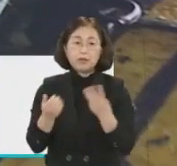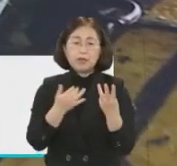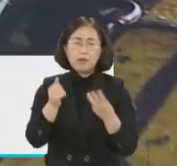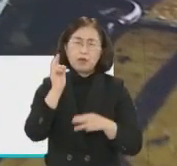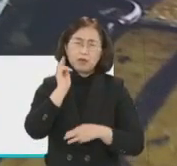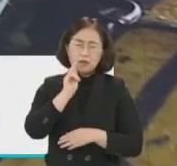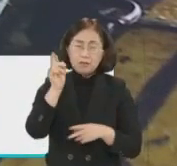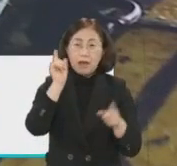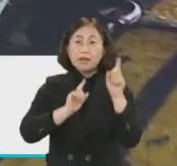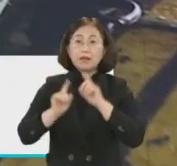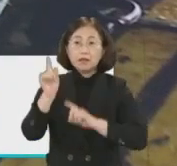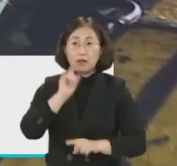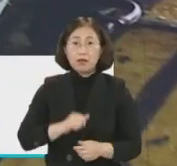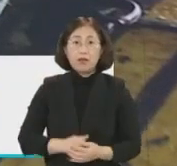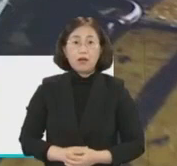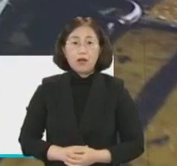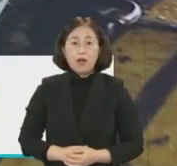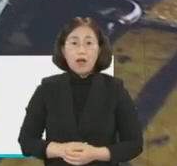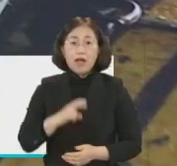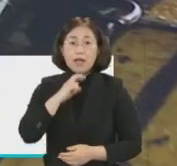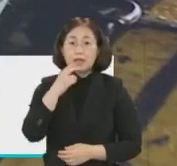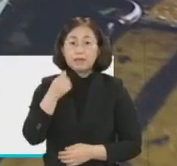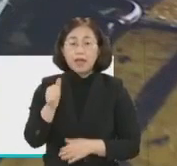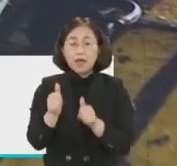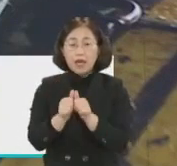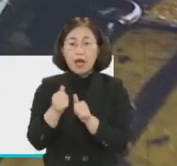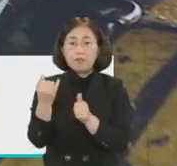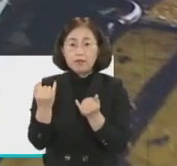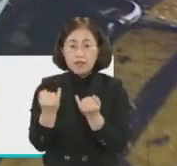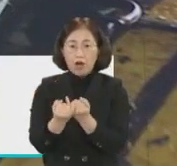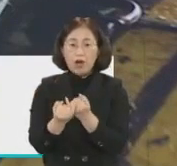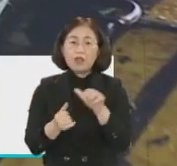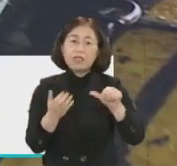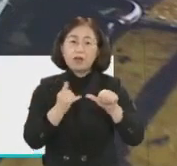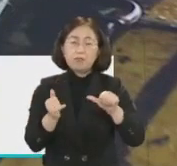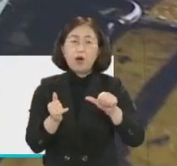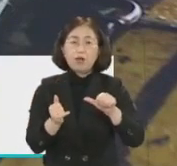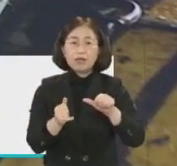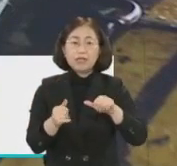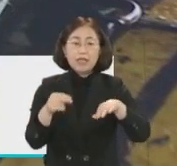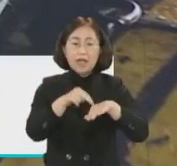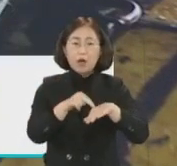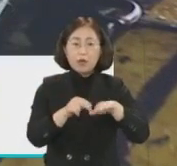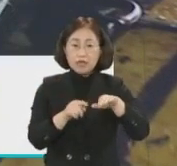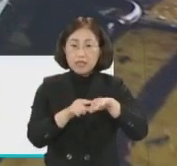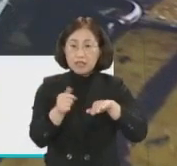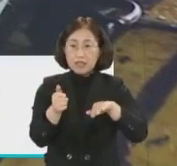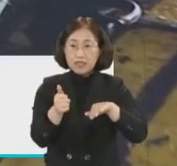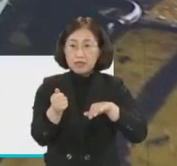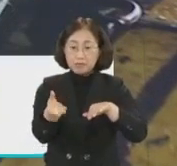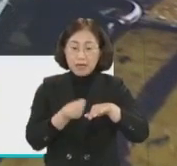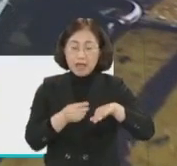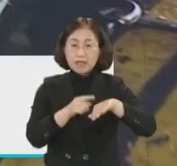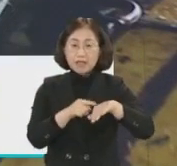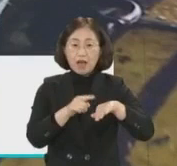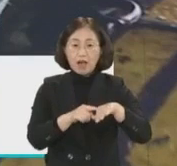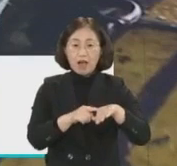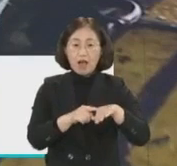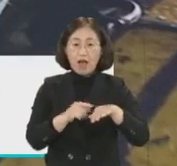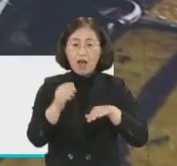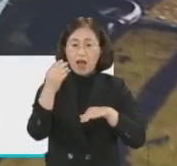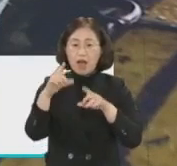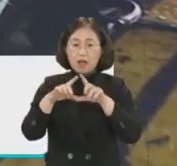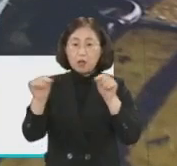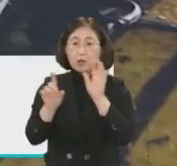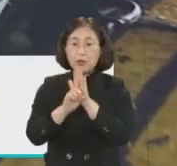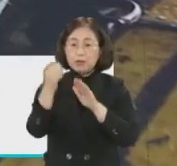3명이 크게 다쳤습니다. 20대 남녀 5명이 타고 있던 렌터카가 도로 표지판 기둥을 들이받은 뒤 모두 불에